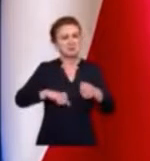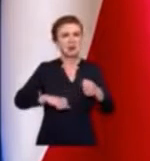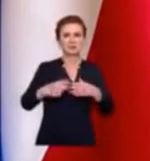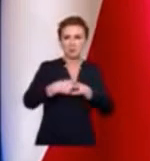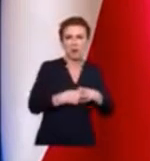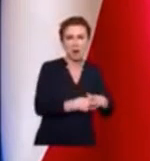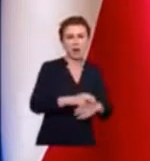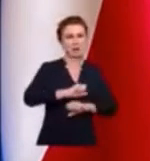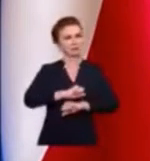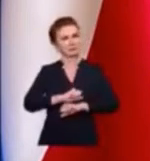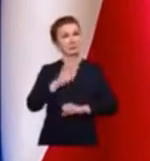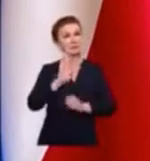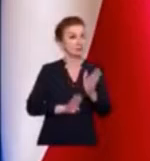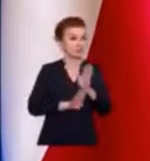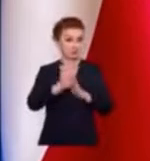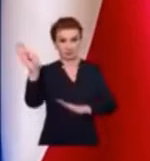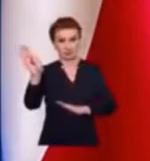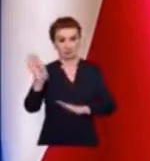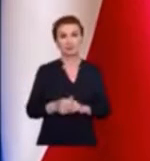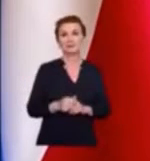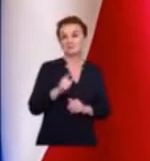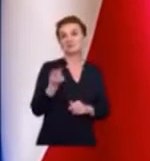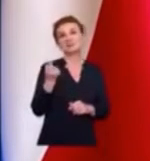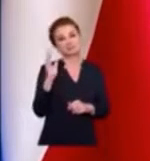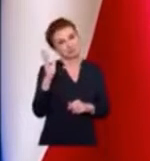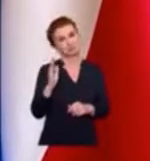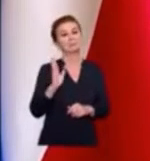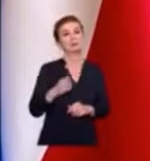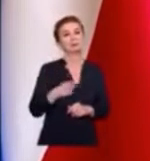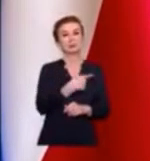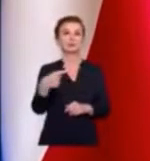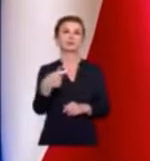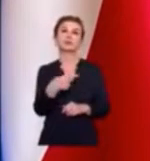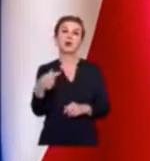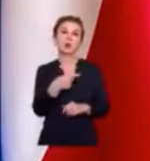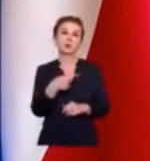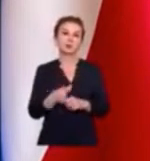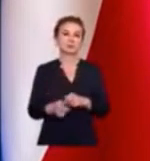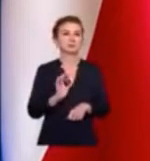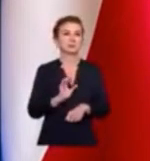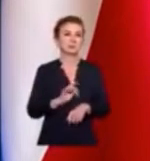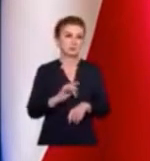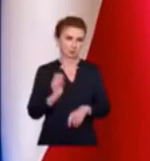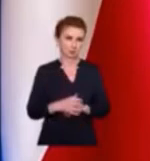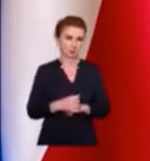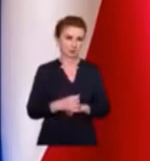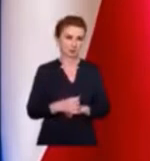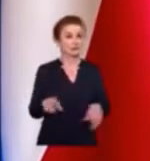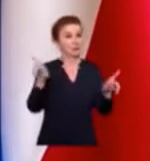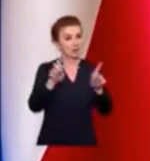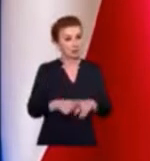profilaktycznych, będzie rosła. To za czas jakiś niestety może dać ujemne skutki. Więc również w służbie